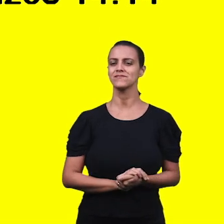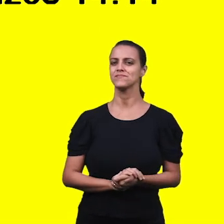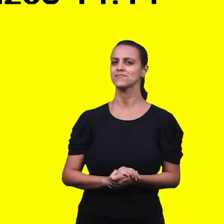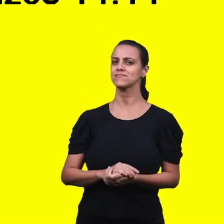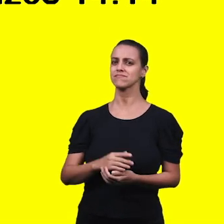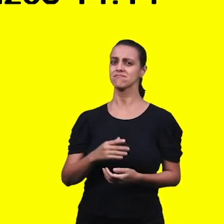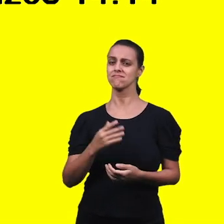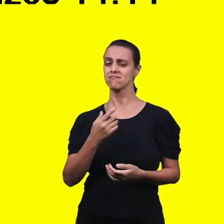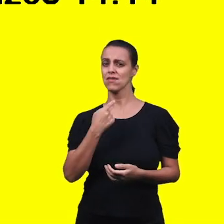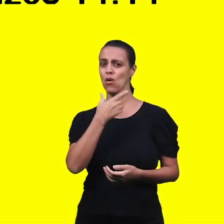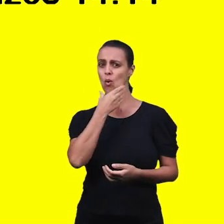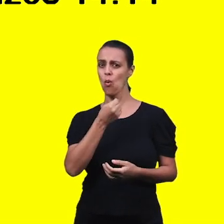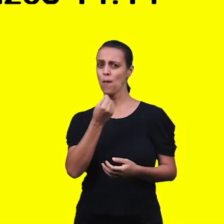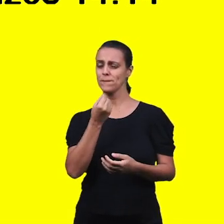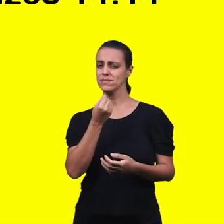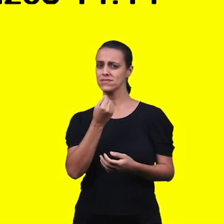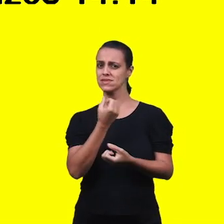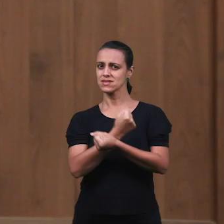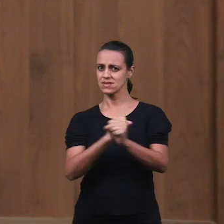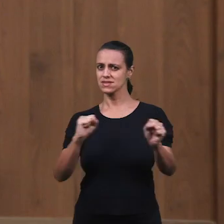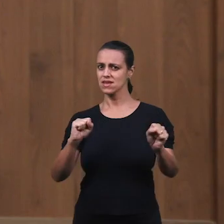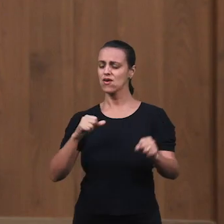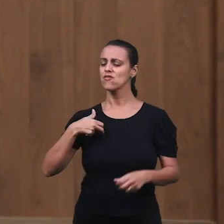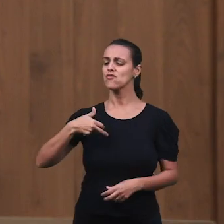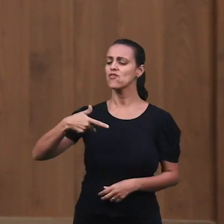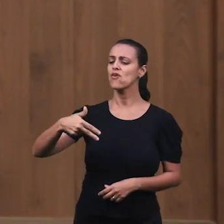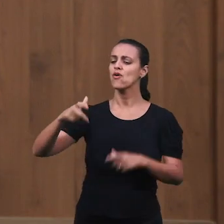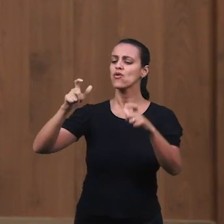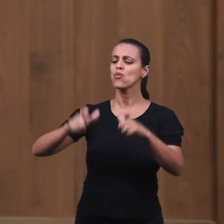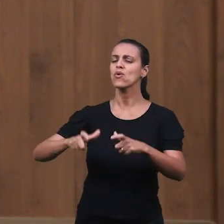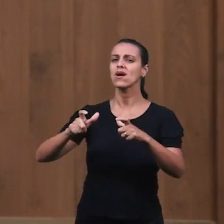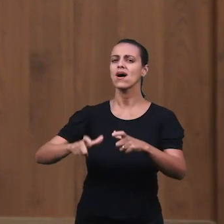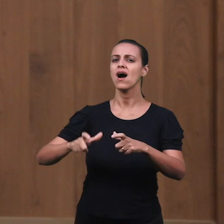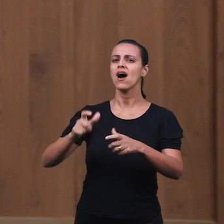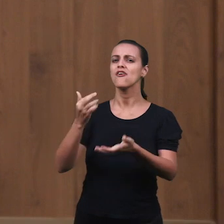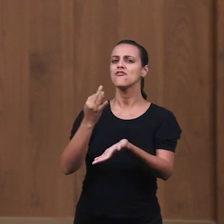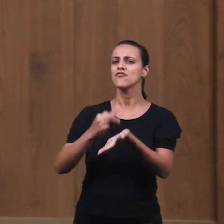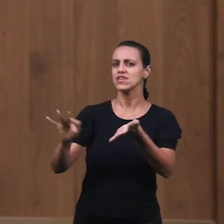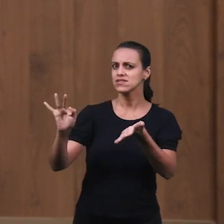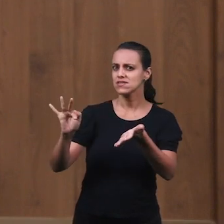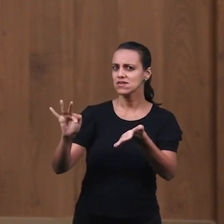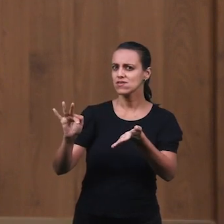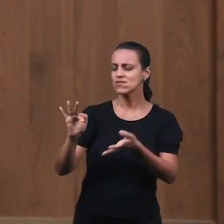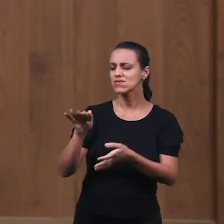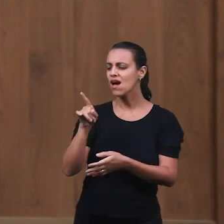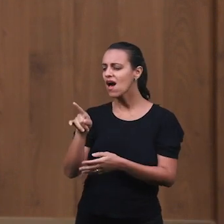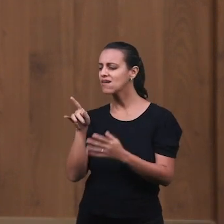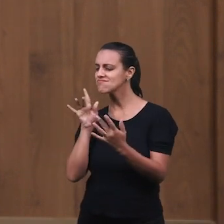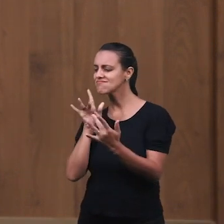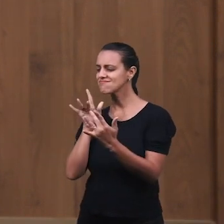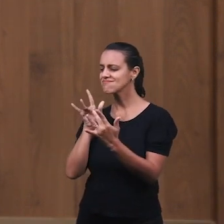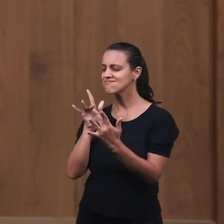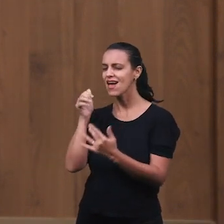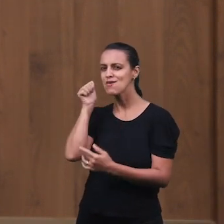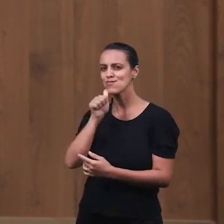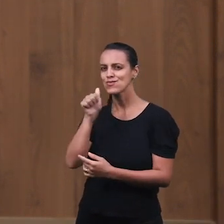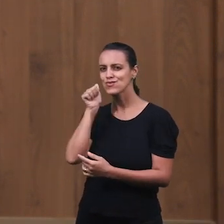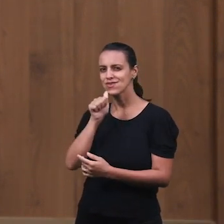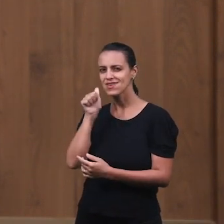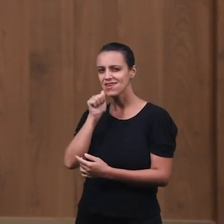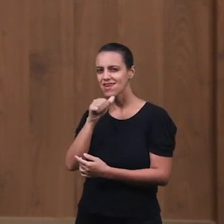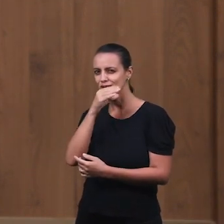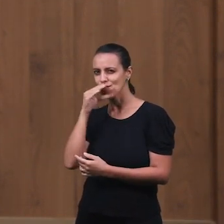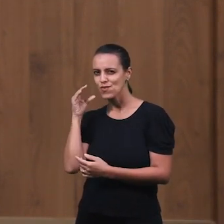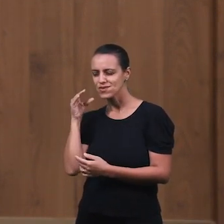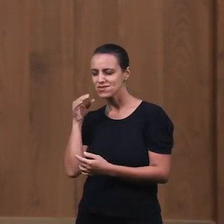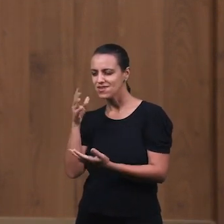14, 14. Samson est allé dans la ville de Philistin et là il a connu une jeune fille et a voulu se marier avec cette fille. Alors il a